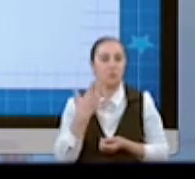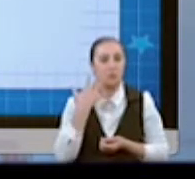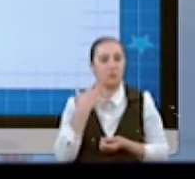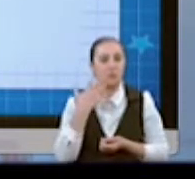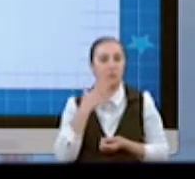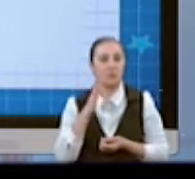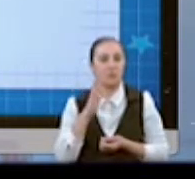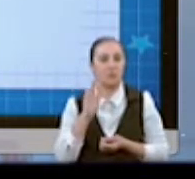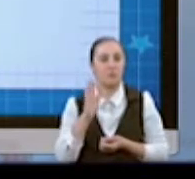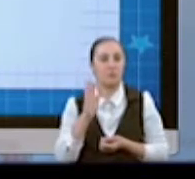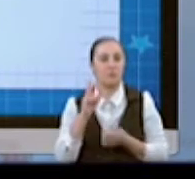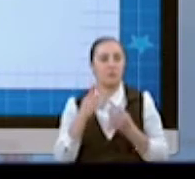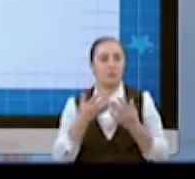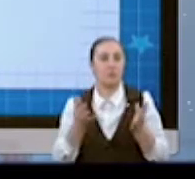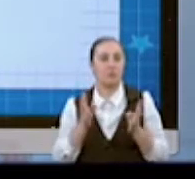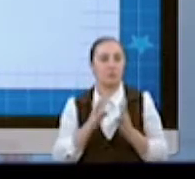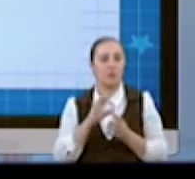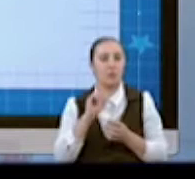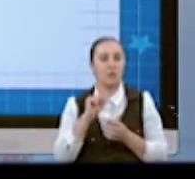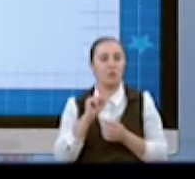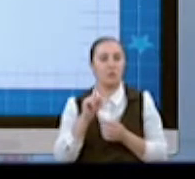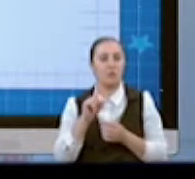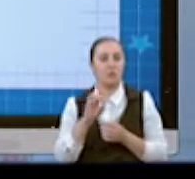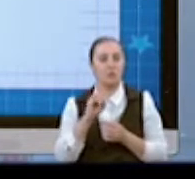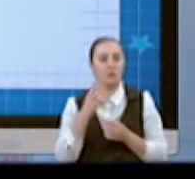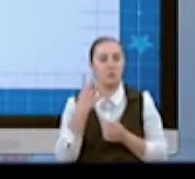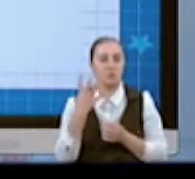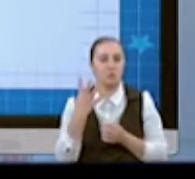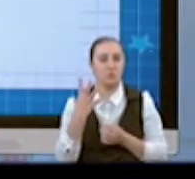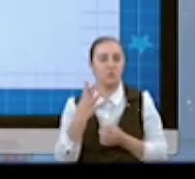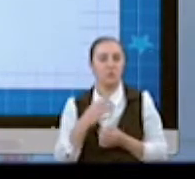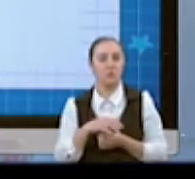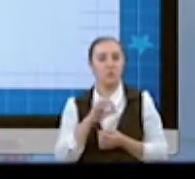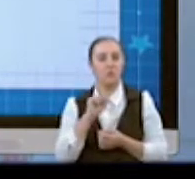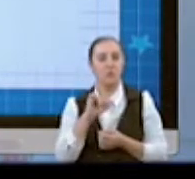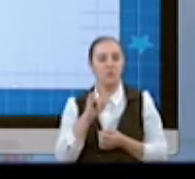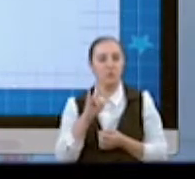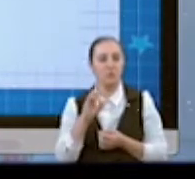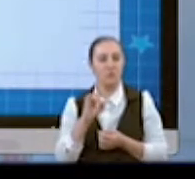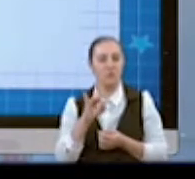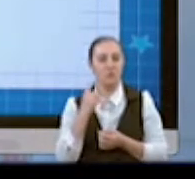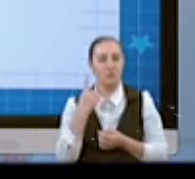5 яблок в корзине, а в вазе 4.